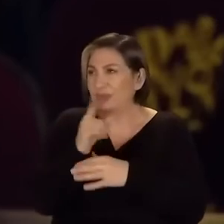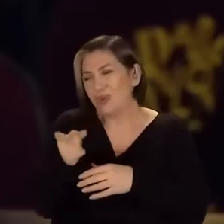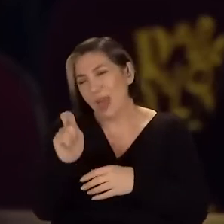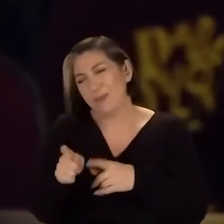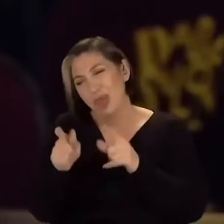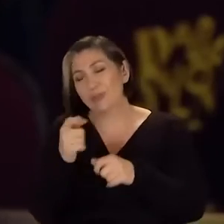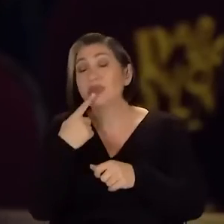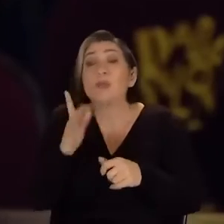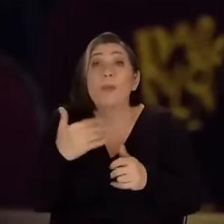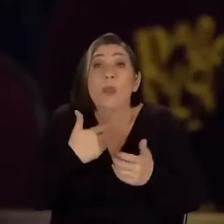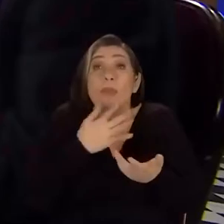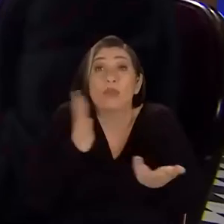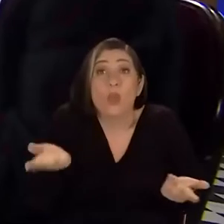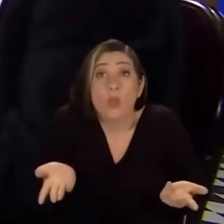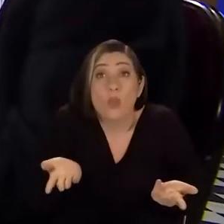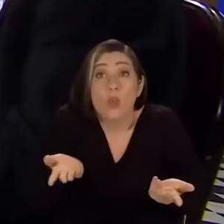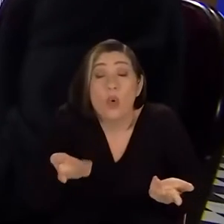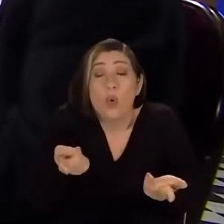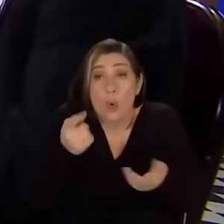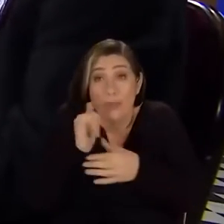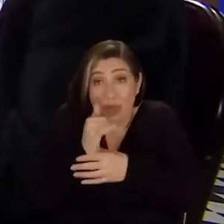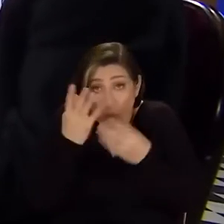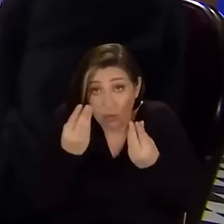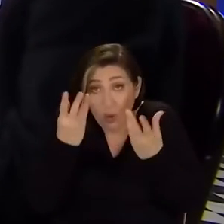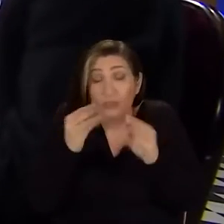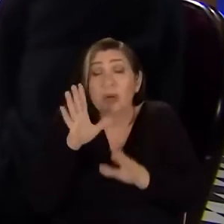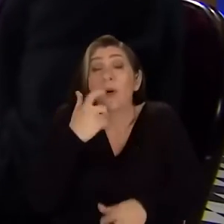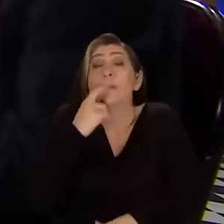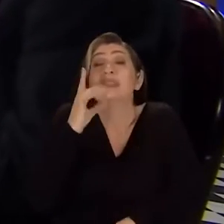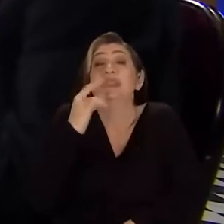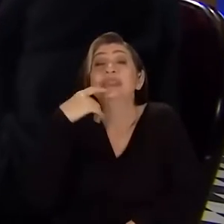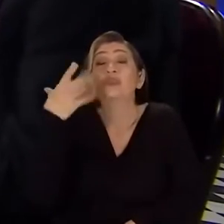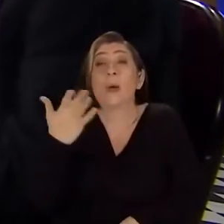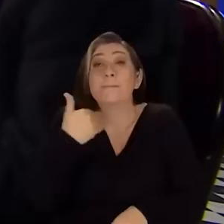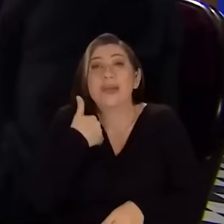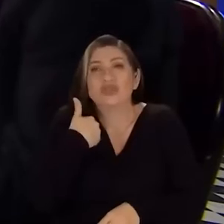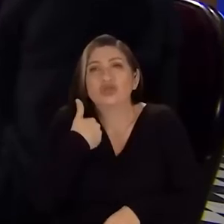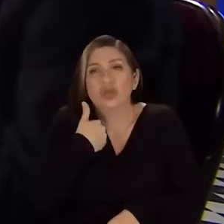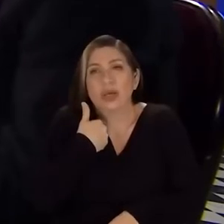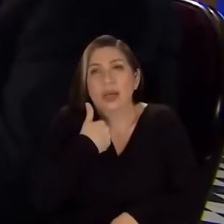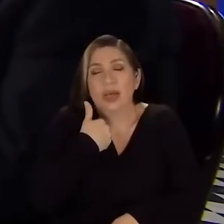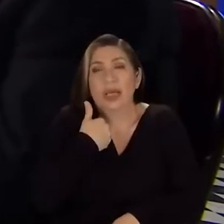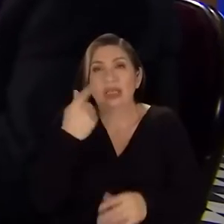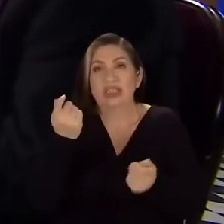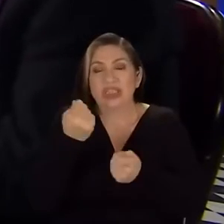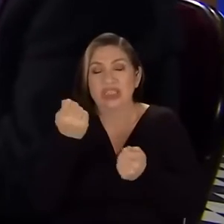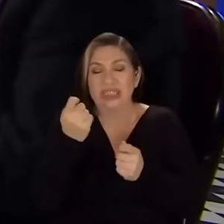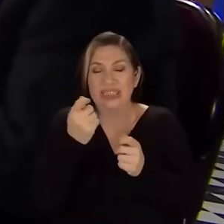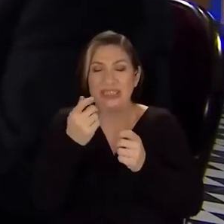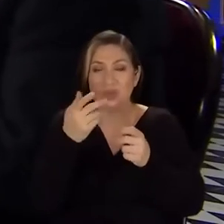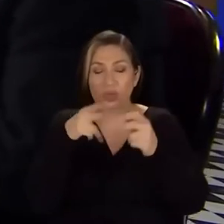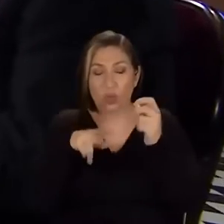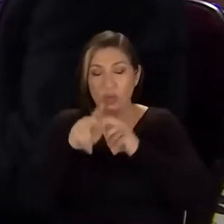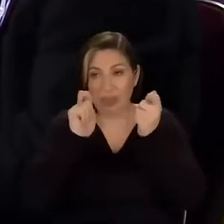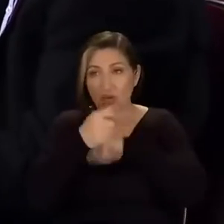bunu yap diyemiyorum. Çünkü bilmiyorum ki o mesleği yap dediğimde o meslek olacak mı 15 yıl sonra. O yüzden bence... İşin nevi